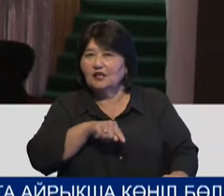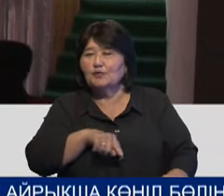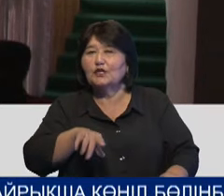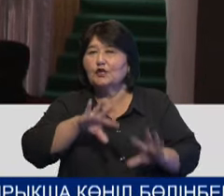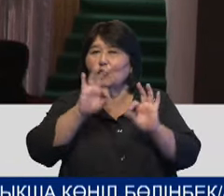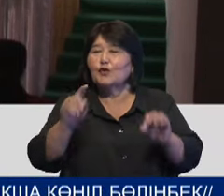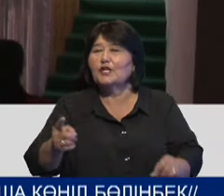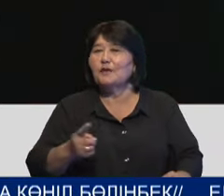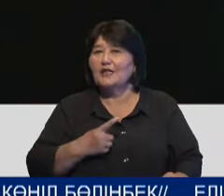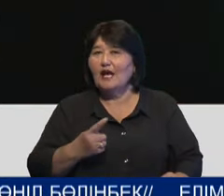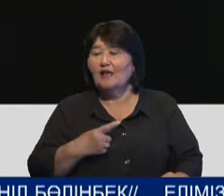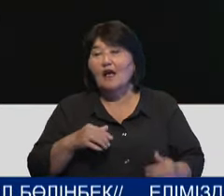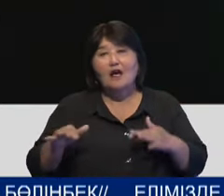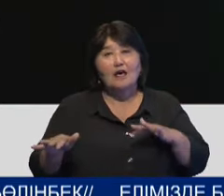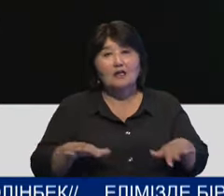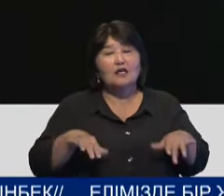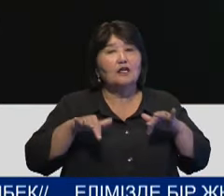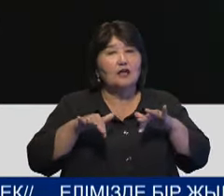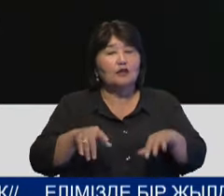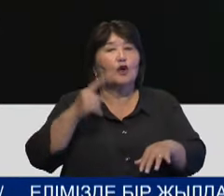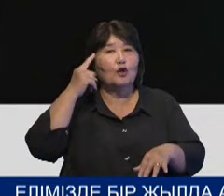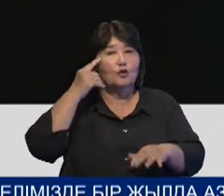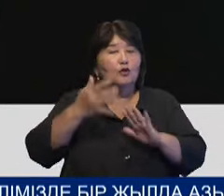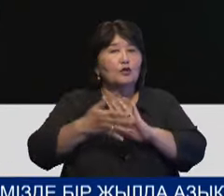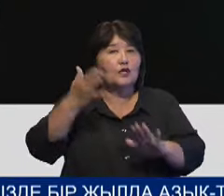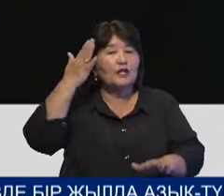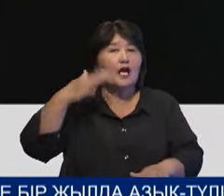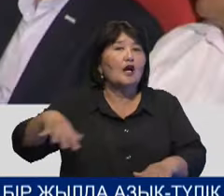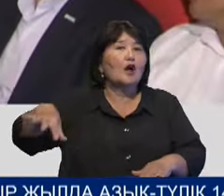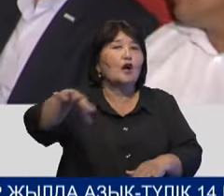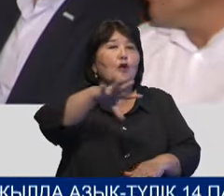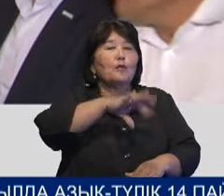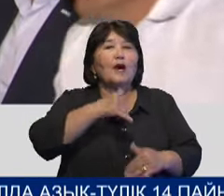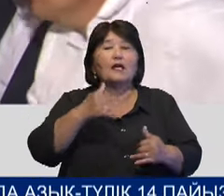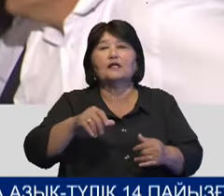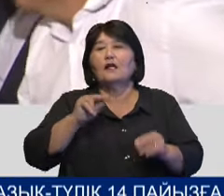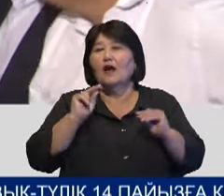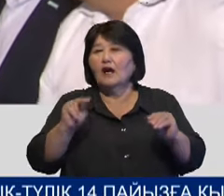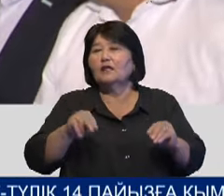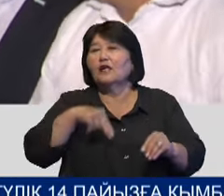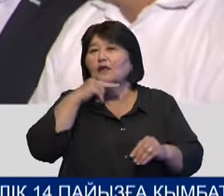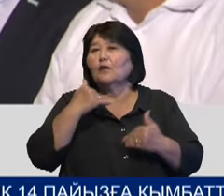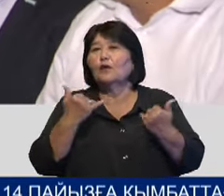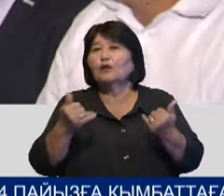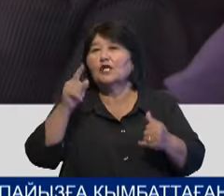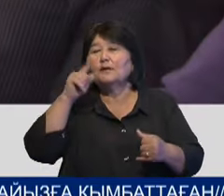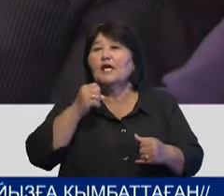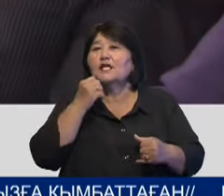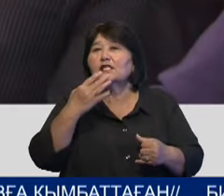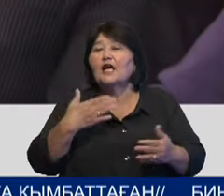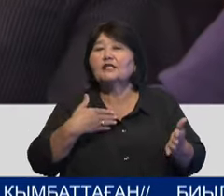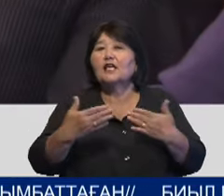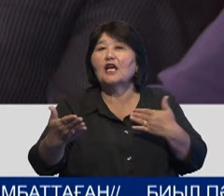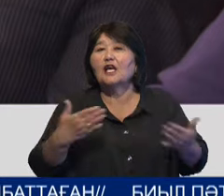өнерімен дараланды. Тірліктің тұрлаусыз екенін түсінген талант маңайын дүниемен емес адал доспен қоршай білді. Жақсылармен